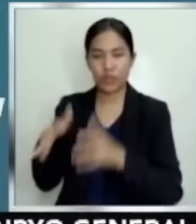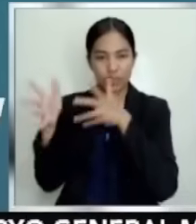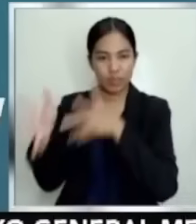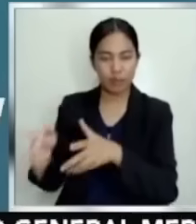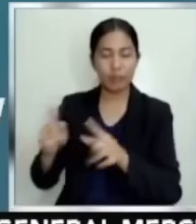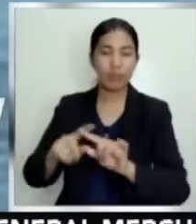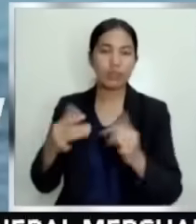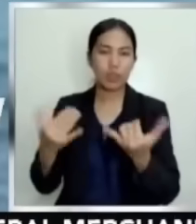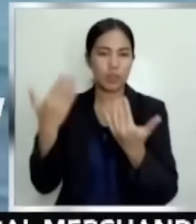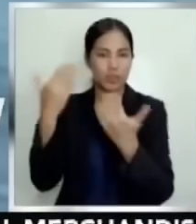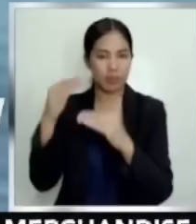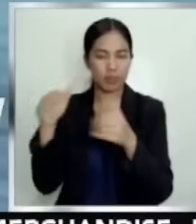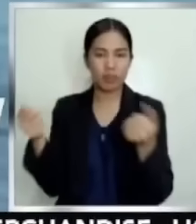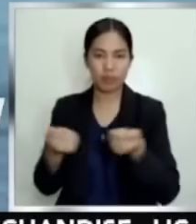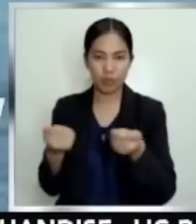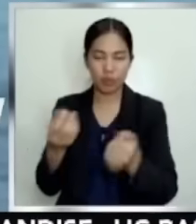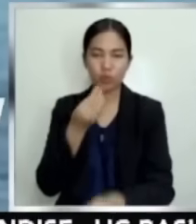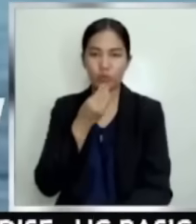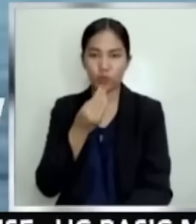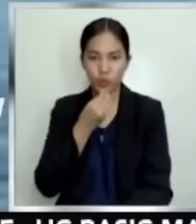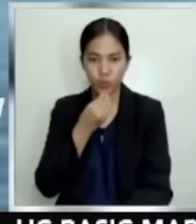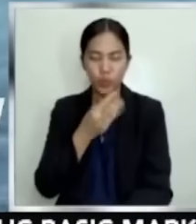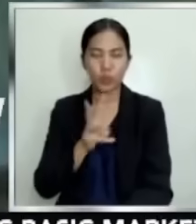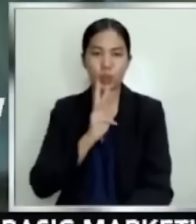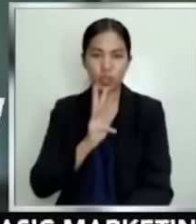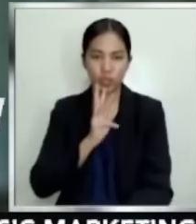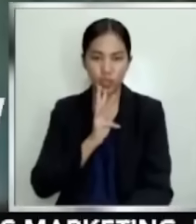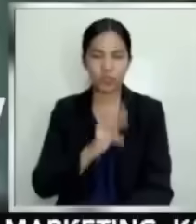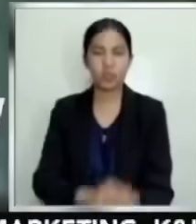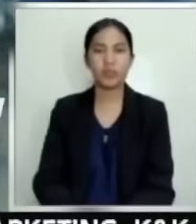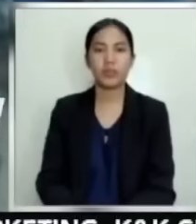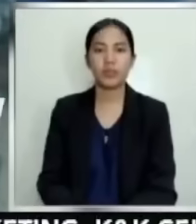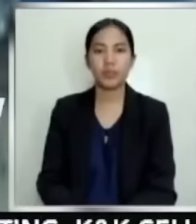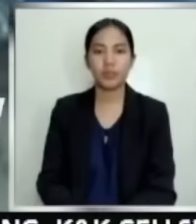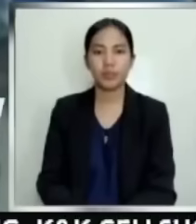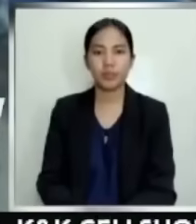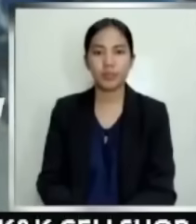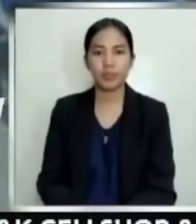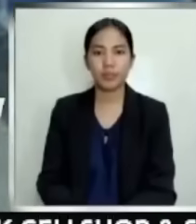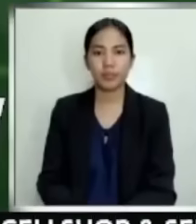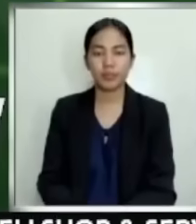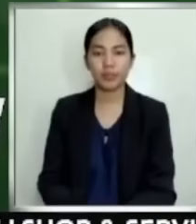ng pagkain at tubig. Emil, narito ang kanilang mga pahayag.